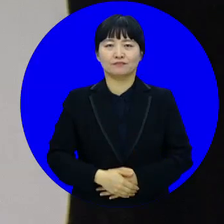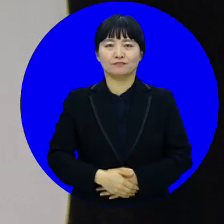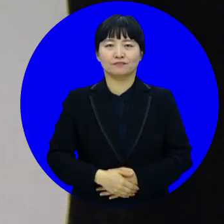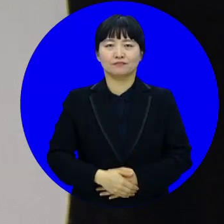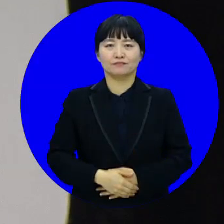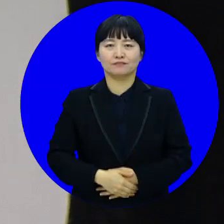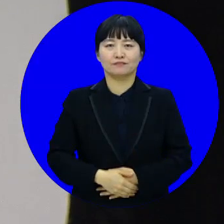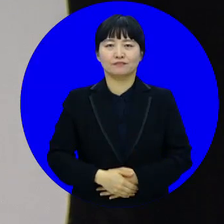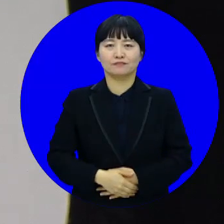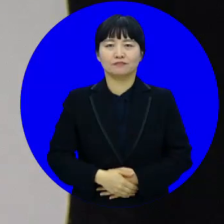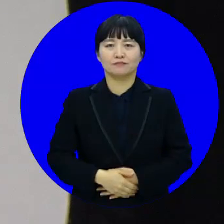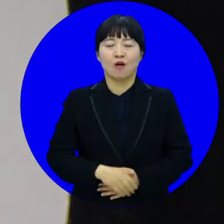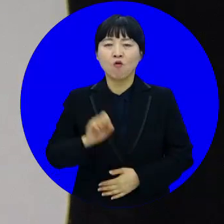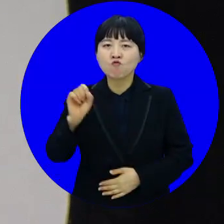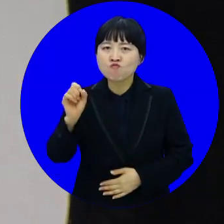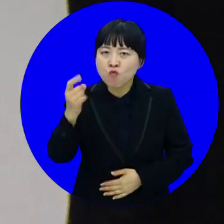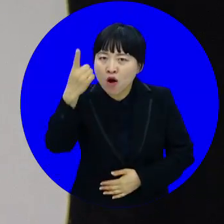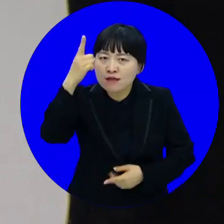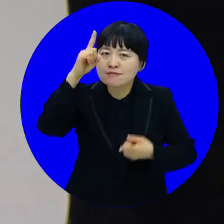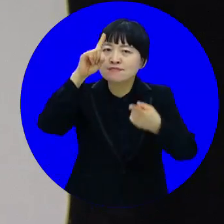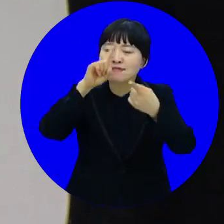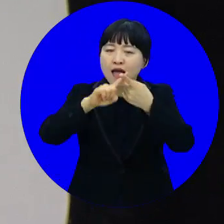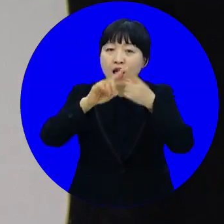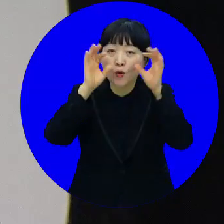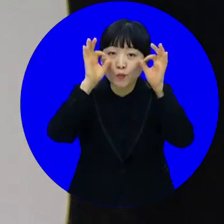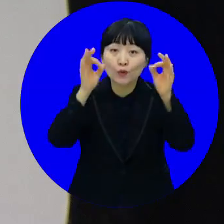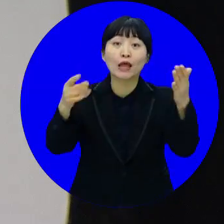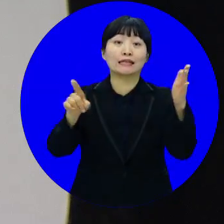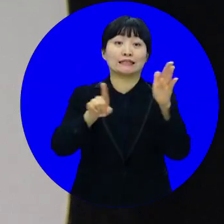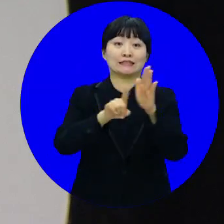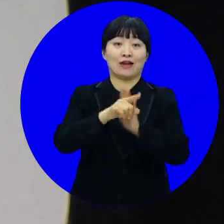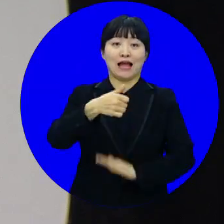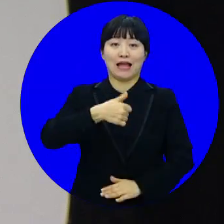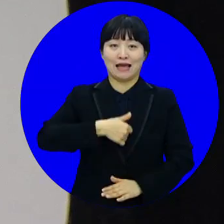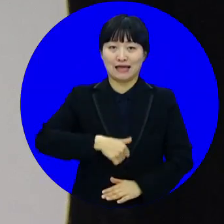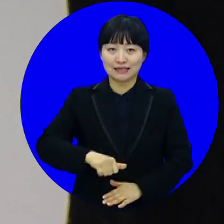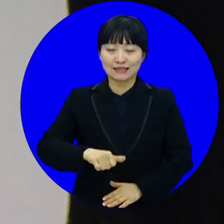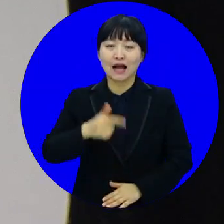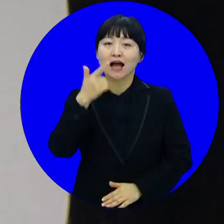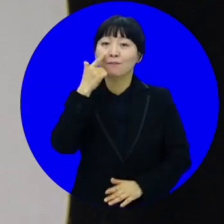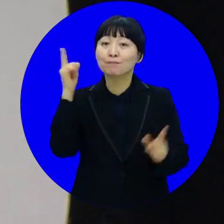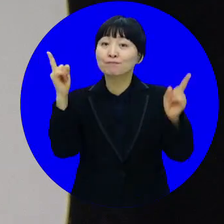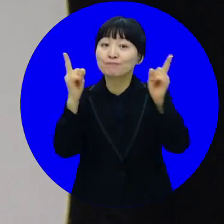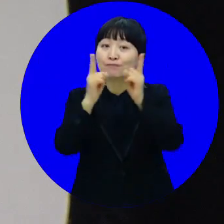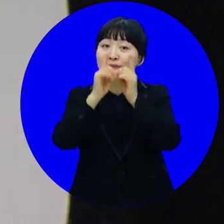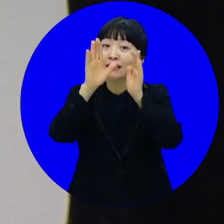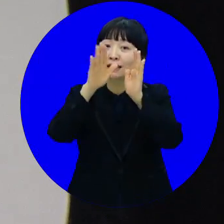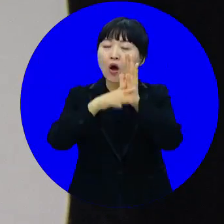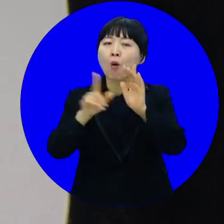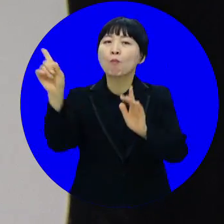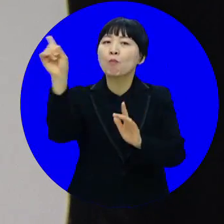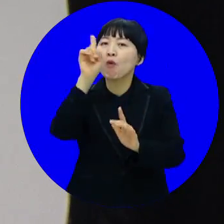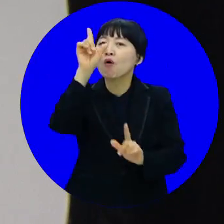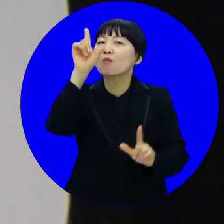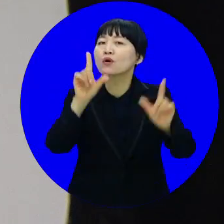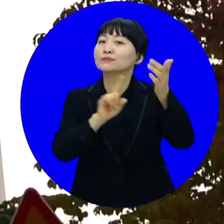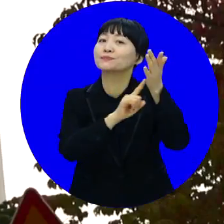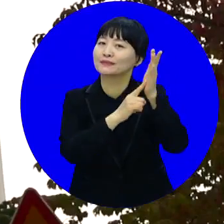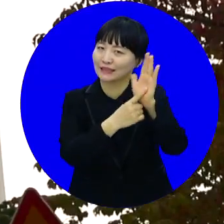중요하거든요. 원인을 좀 더 객관적으로 보기 위해서 지훈이가 아빠를 만났을 때는 어떤 모습인지